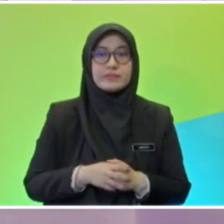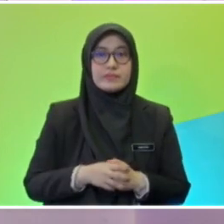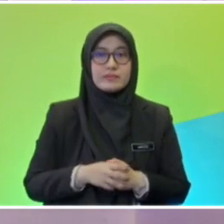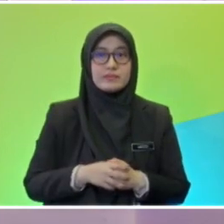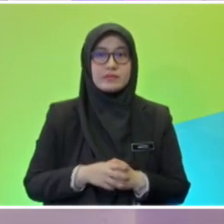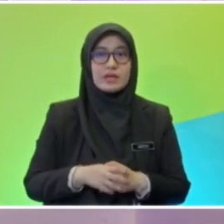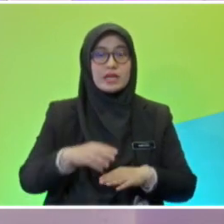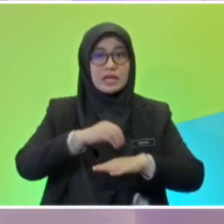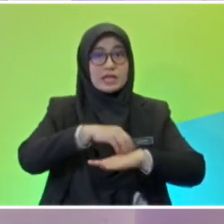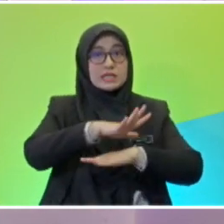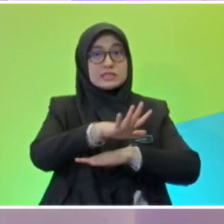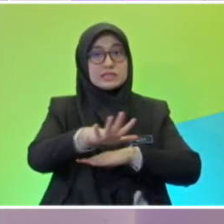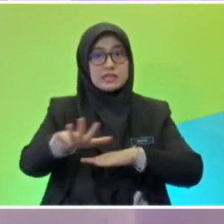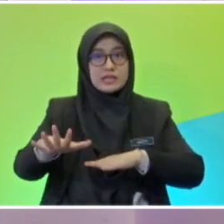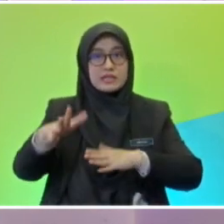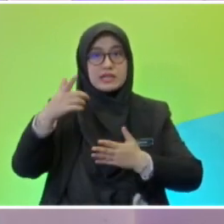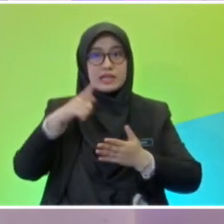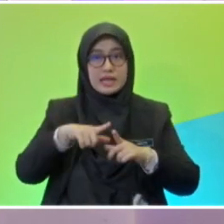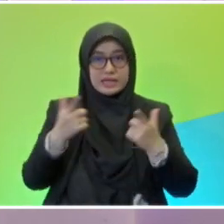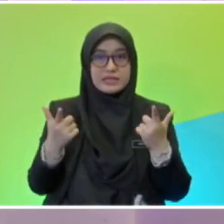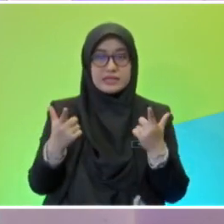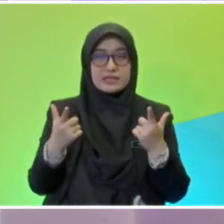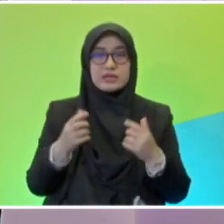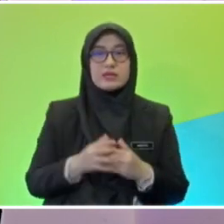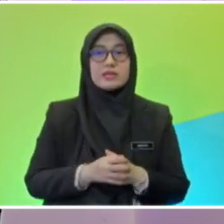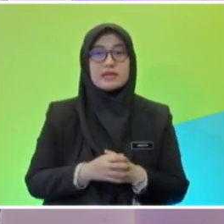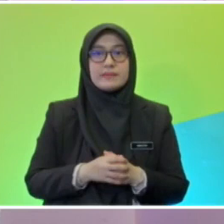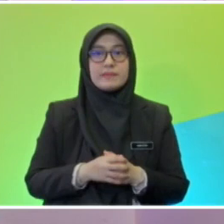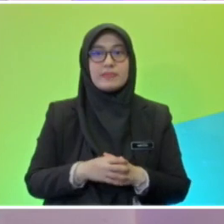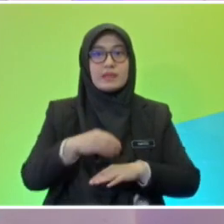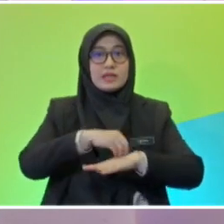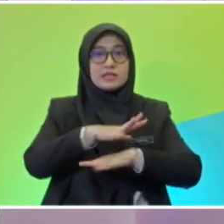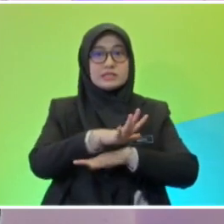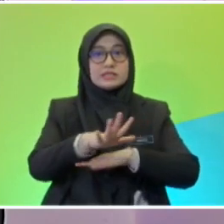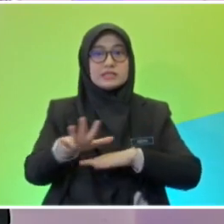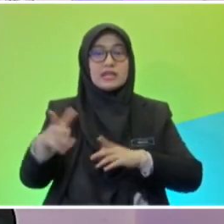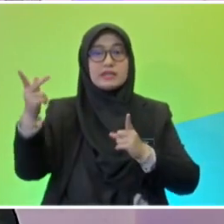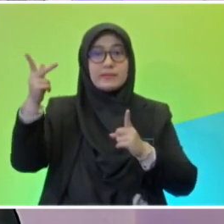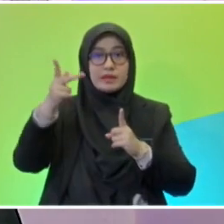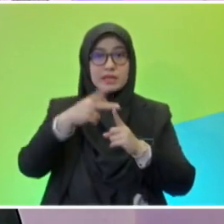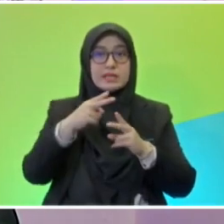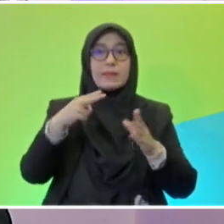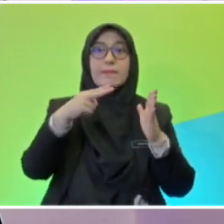kesan yang seterusnya jadi kita pergi yaitu kita kesan terhadap perundangan